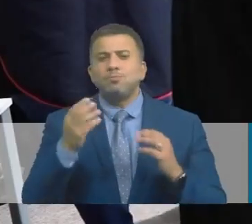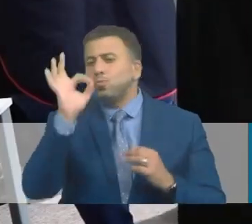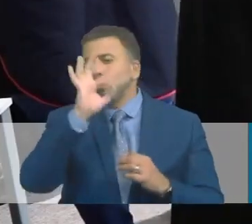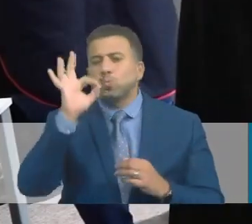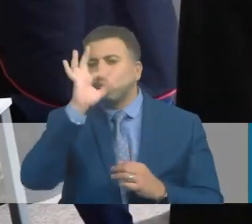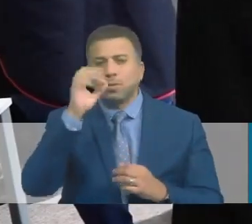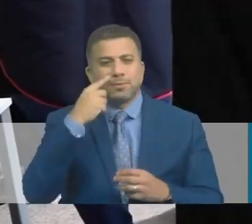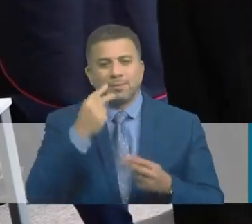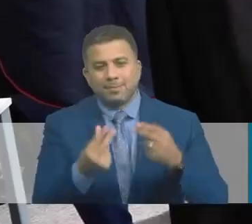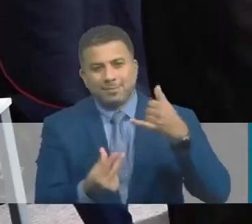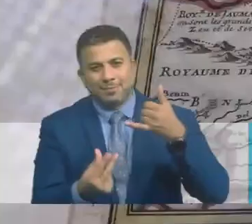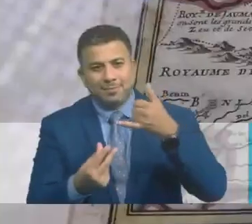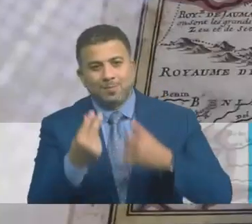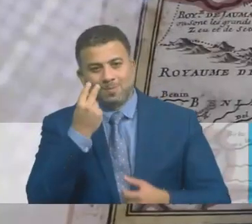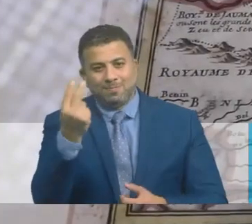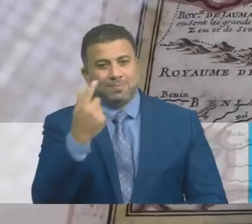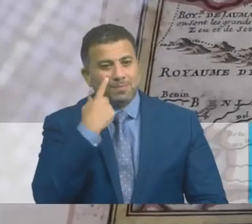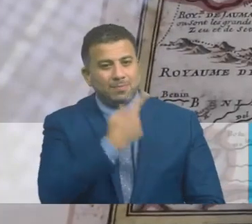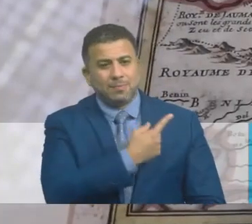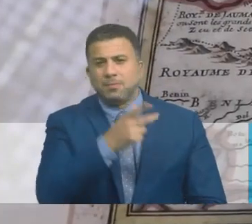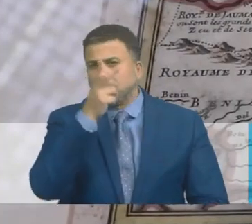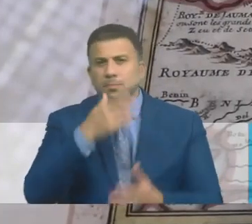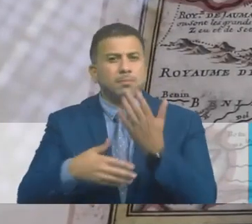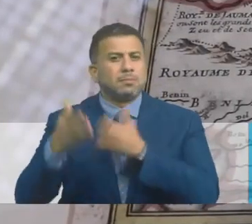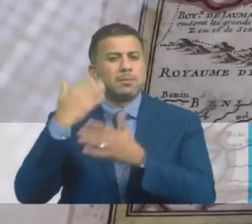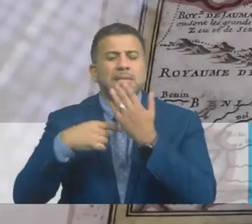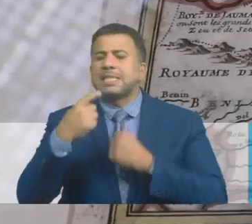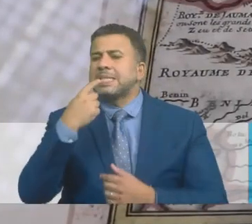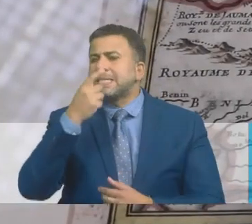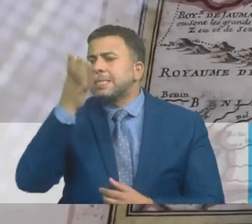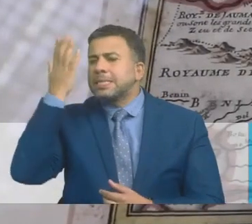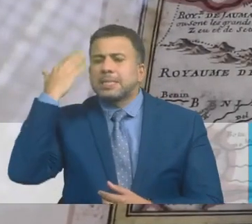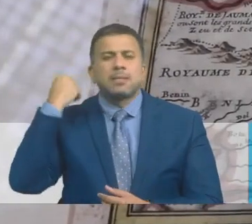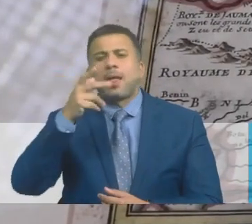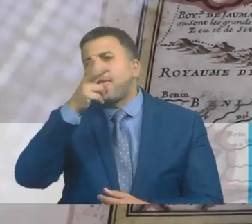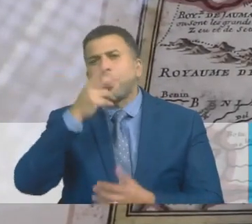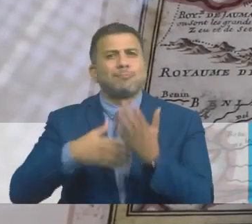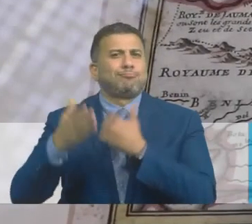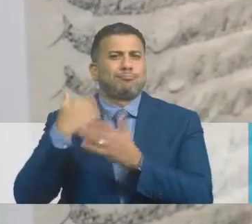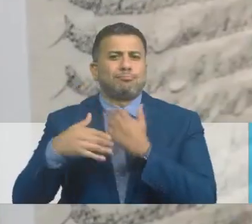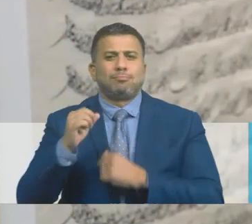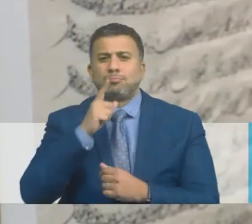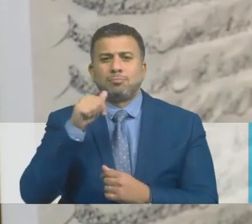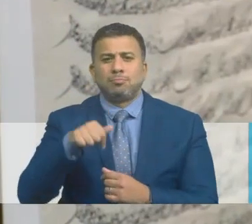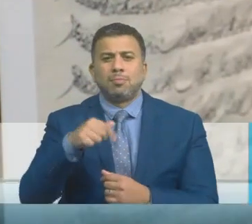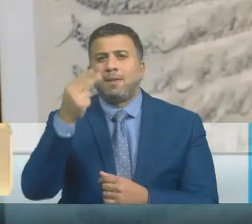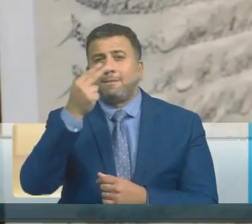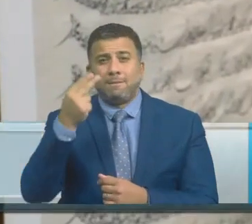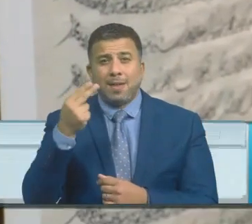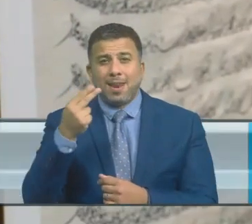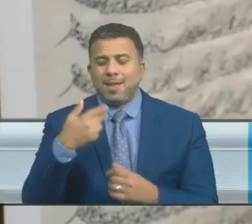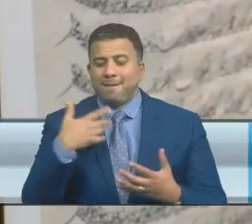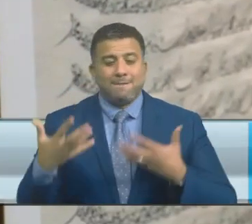التراث وكنوز يمتد عمرها إلى عدة عقود. نقدم نحن هذا الفن